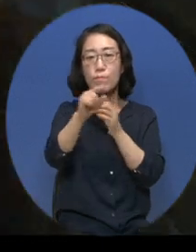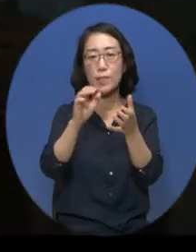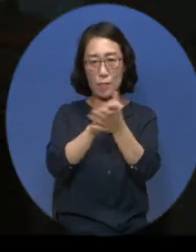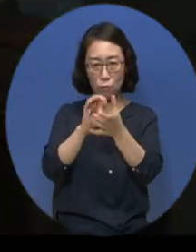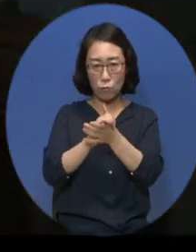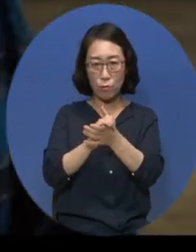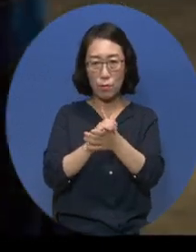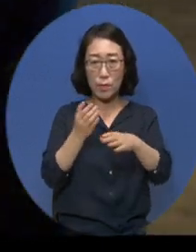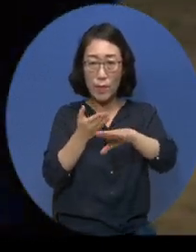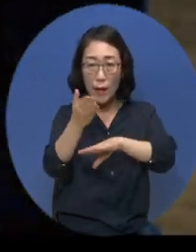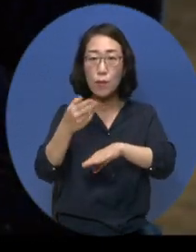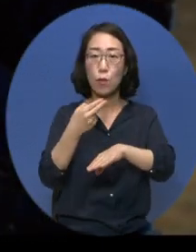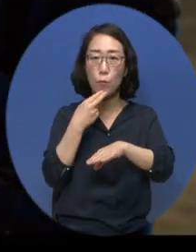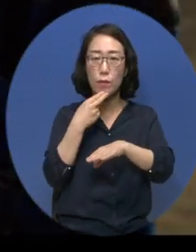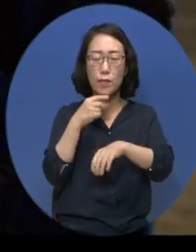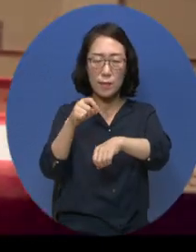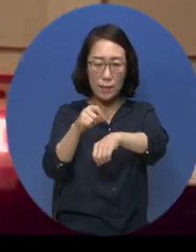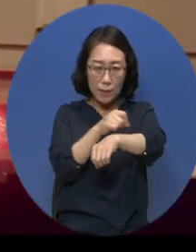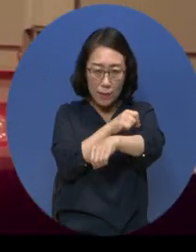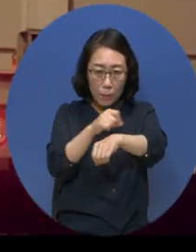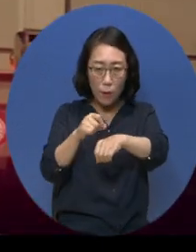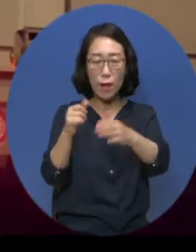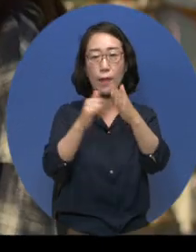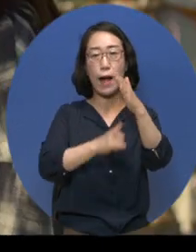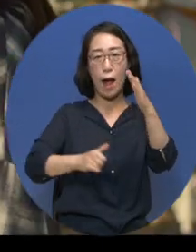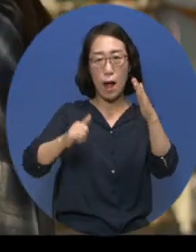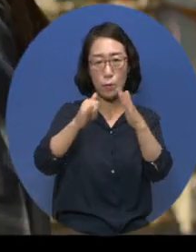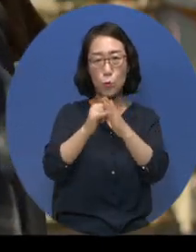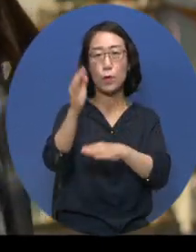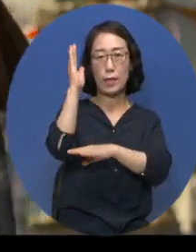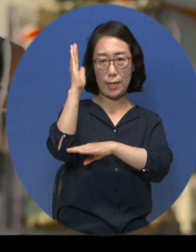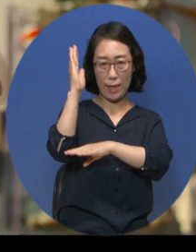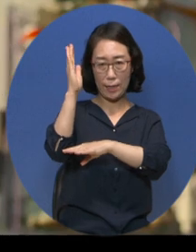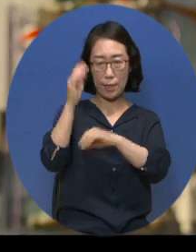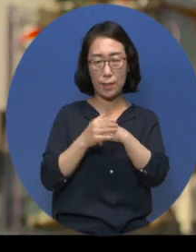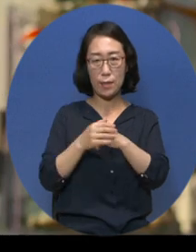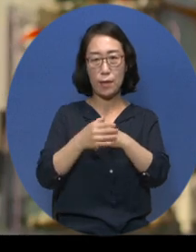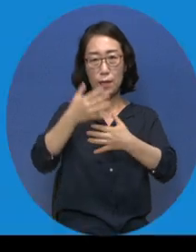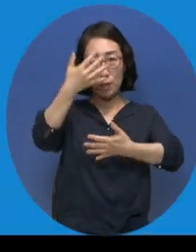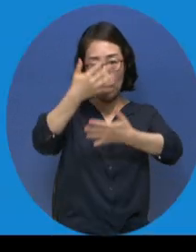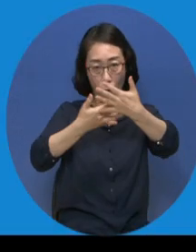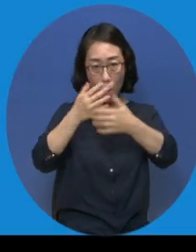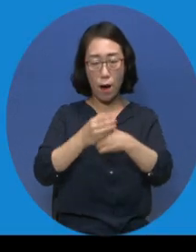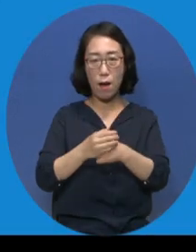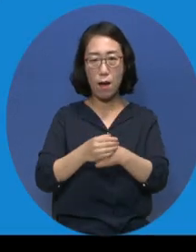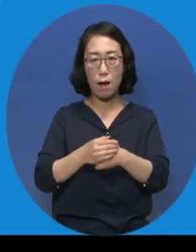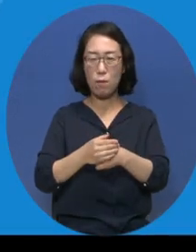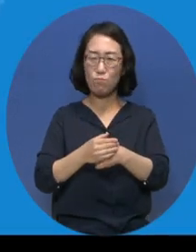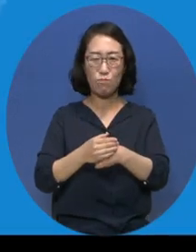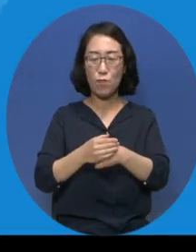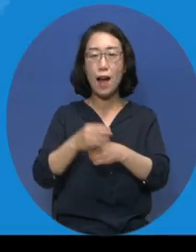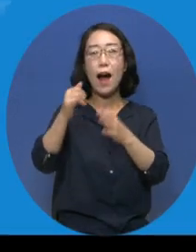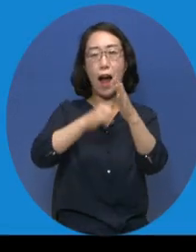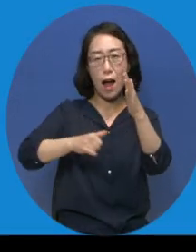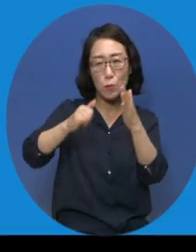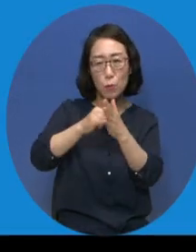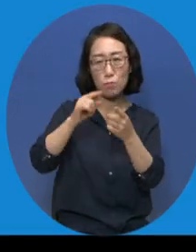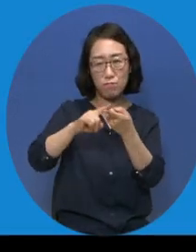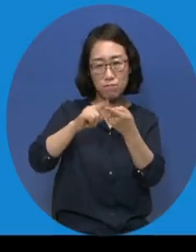남들에게 없는 그들만의 특별한 가족 이야기. 영화 불량한 가족이었습니다.